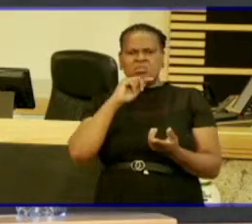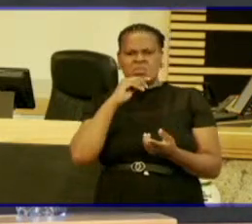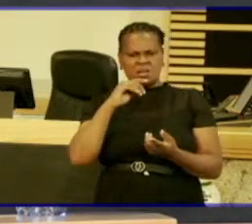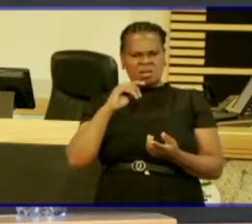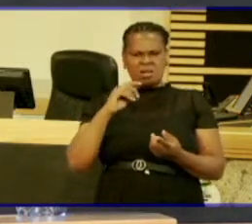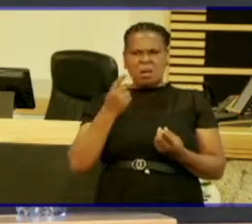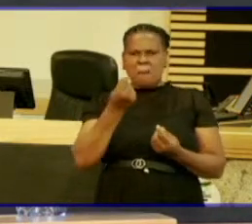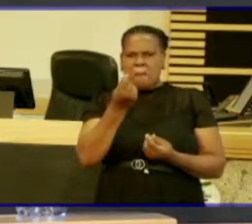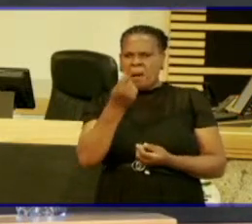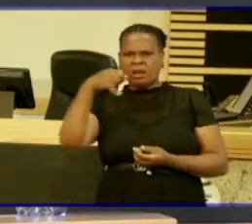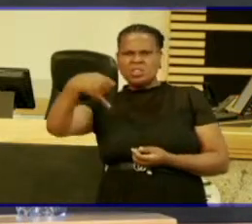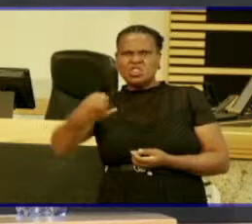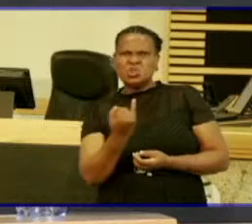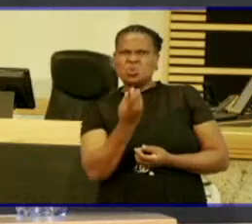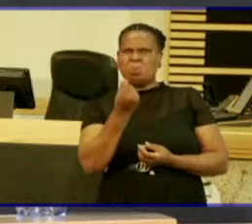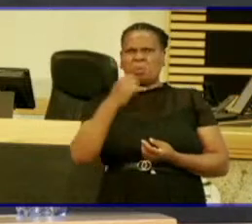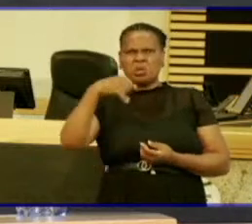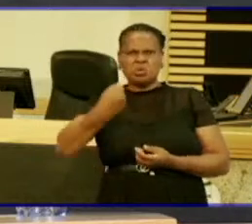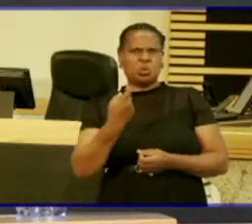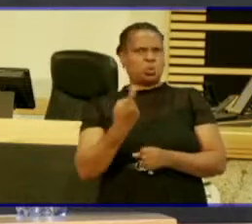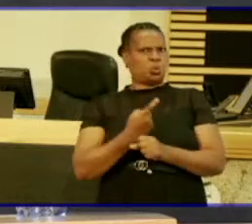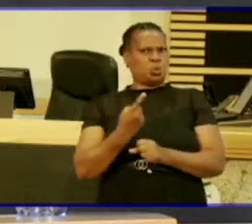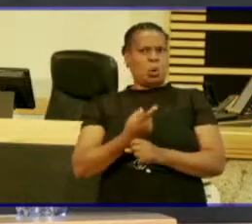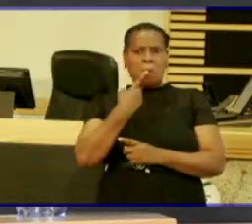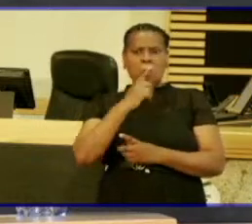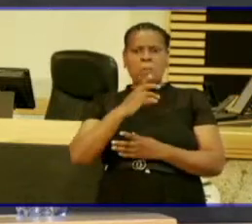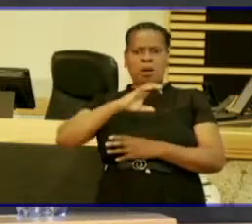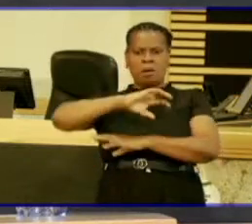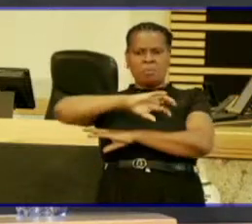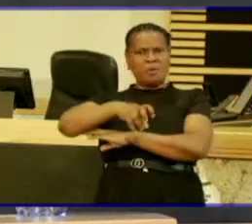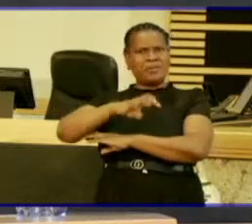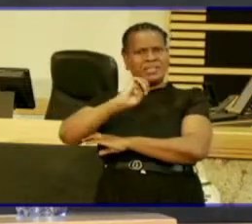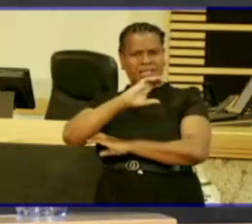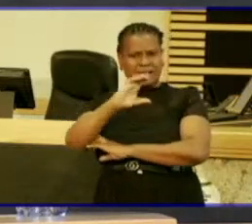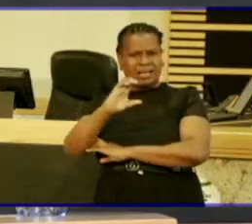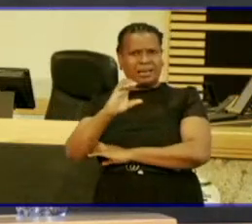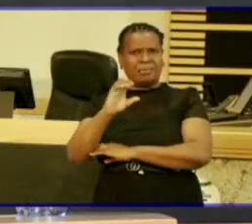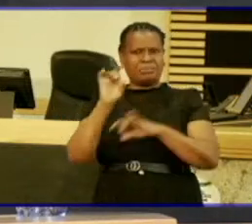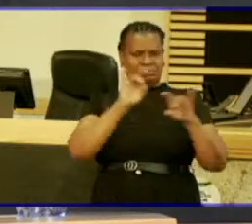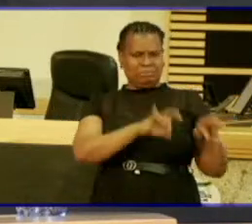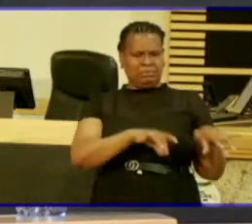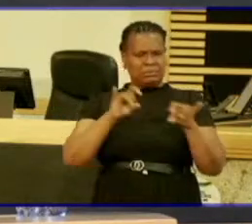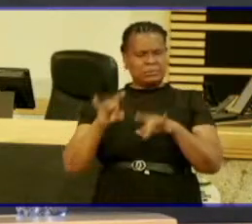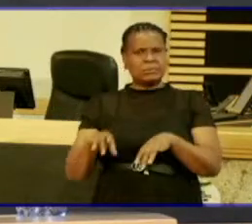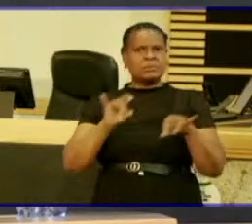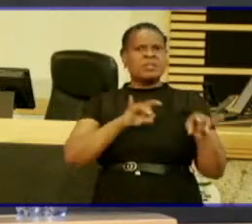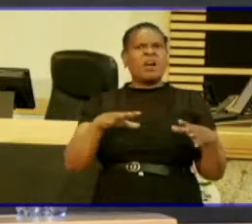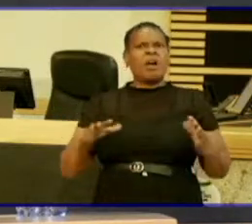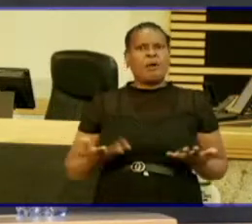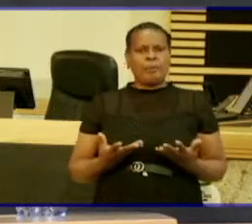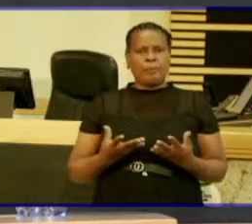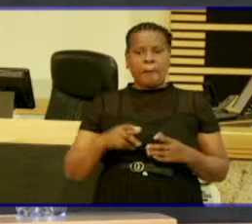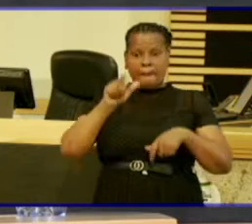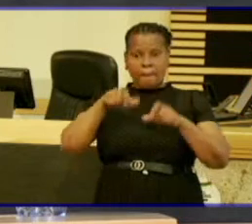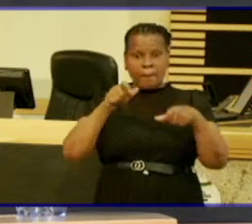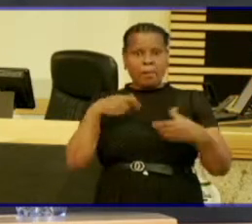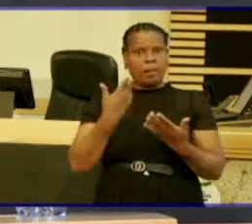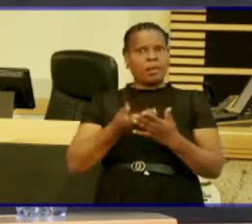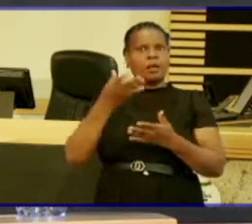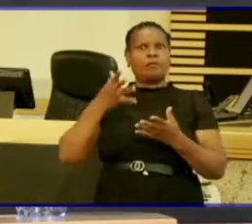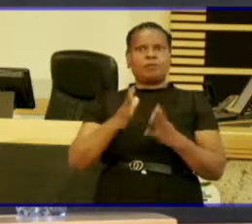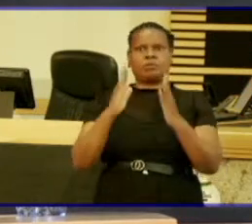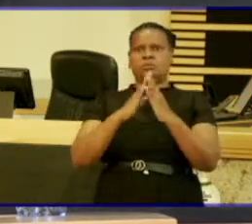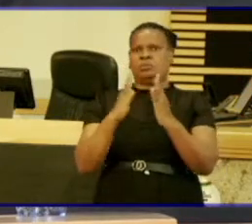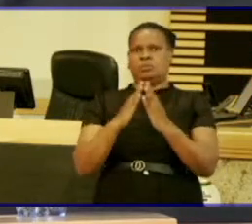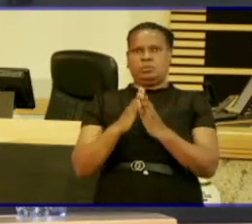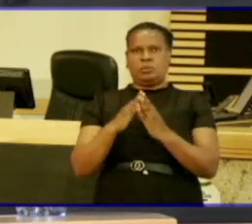imali ijikwa kwiphondo elingathathi ntweni elisokolayo elinabantu abafuna izindlu. Leyo into yona izawuphuma